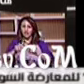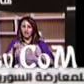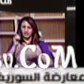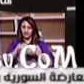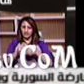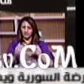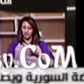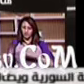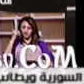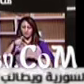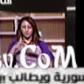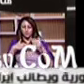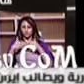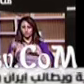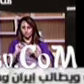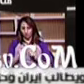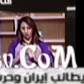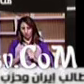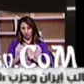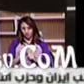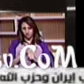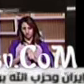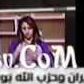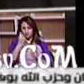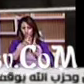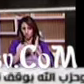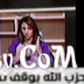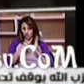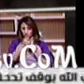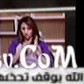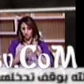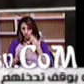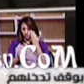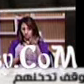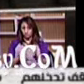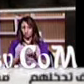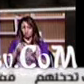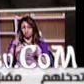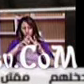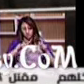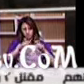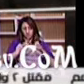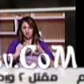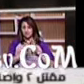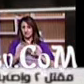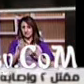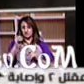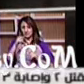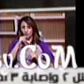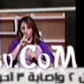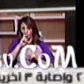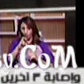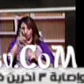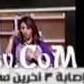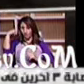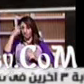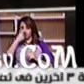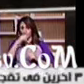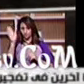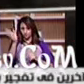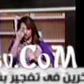من الجهات وانه غير قابل لوقف التنفيذ او للتاويل فده كلام الحقيقه